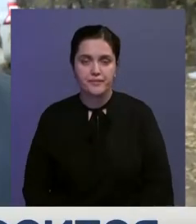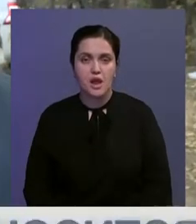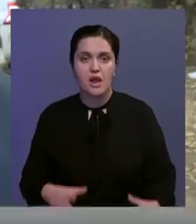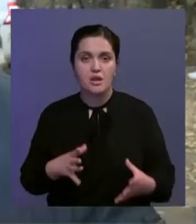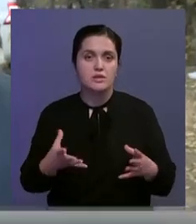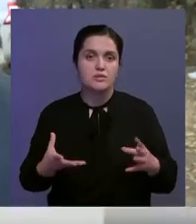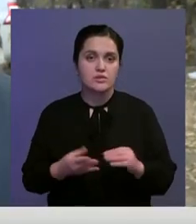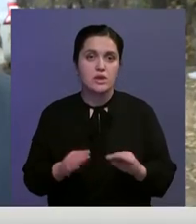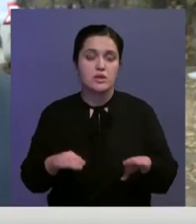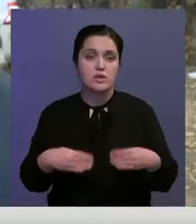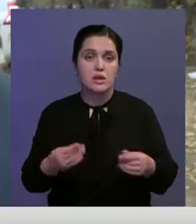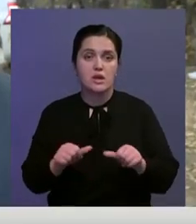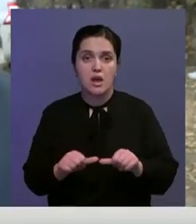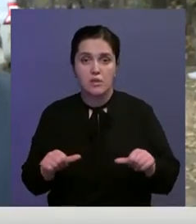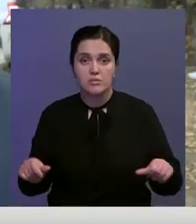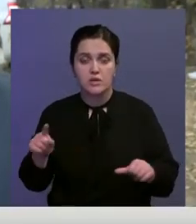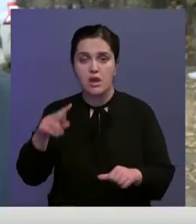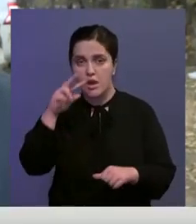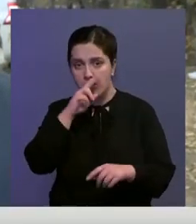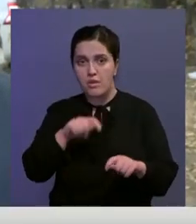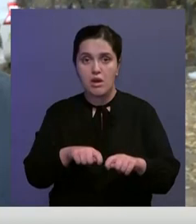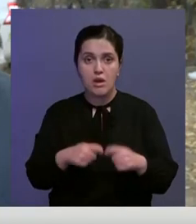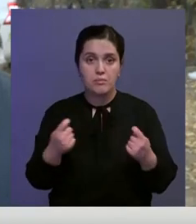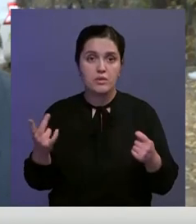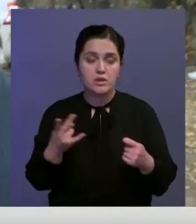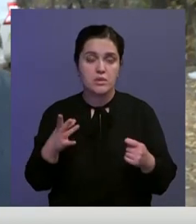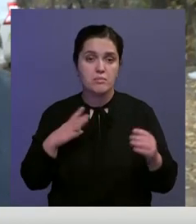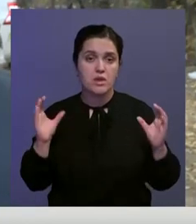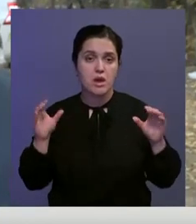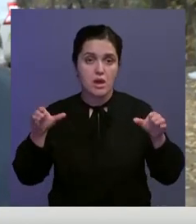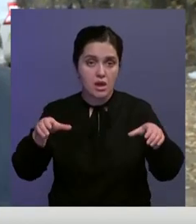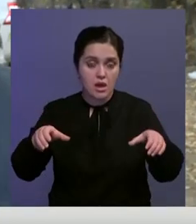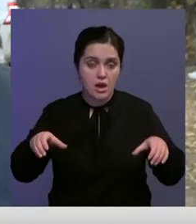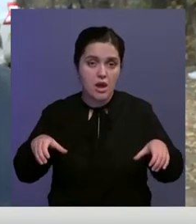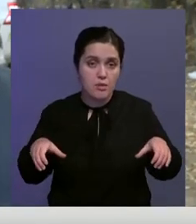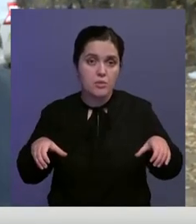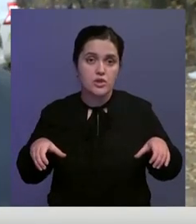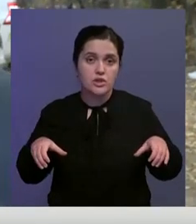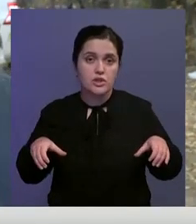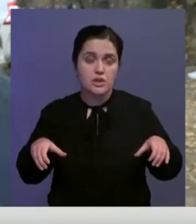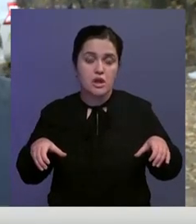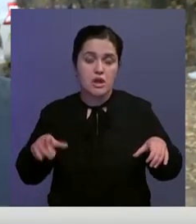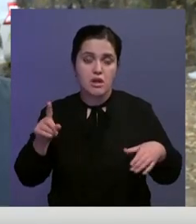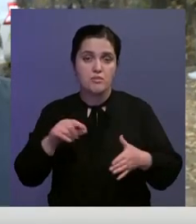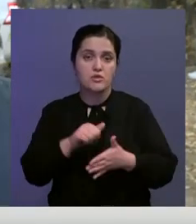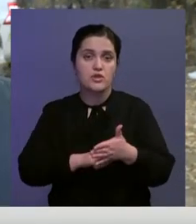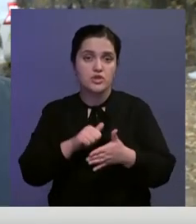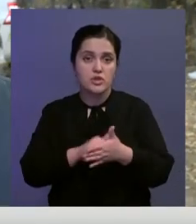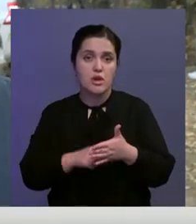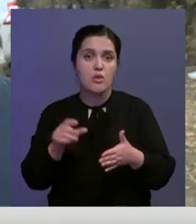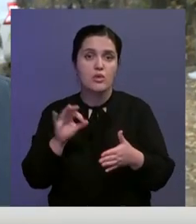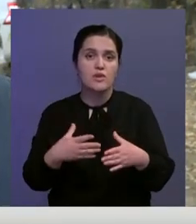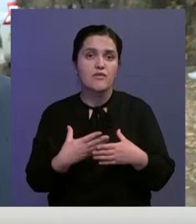комиссии. Несвоевременно укрепили обочину. Вследствие весенних паводков